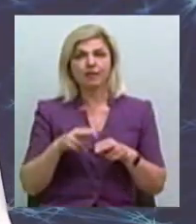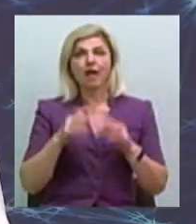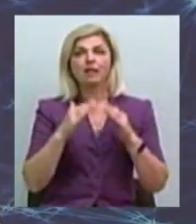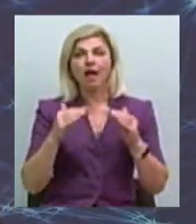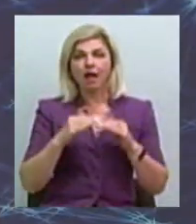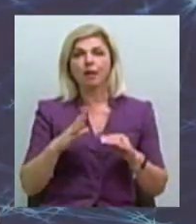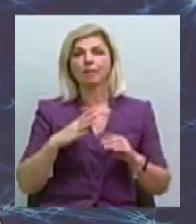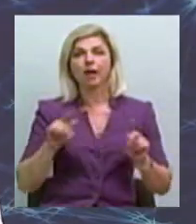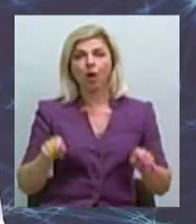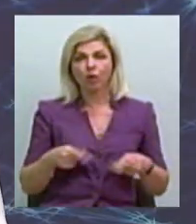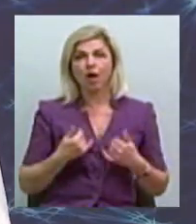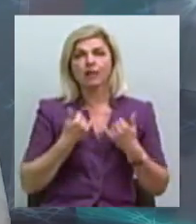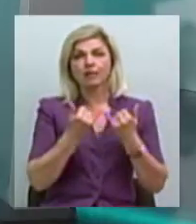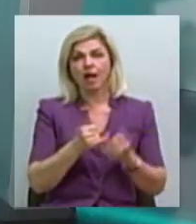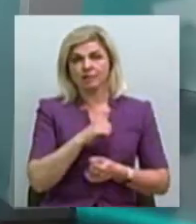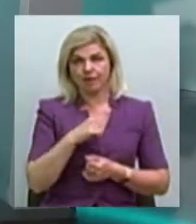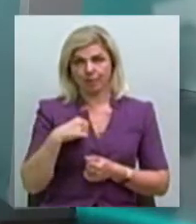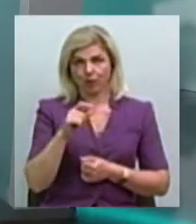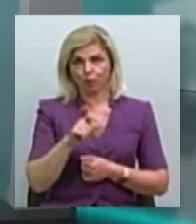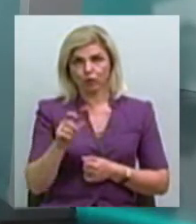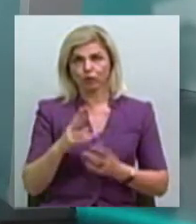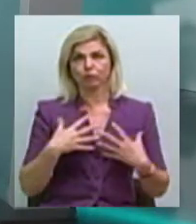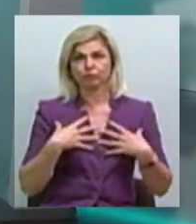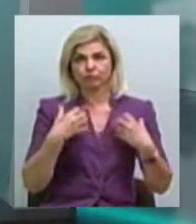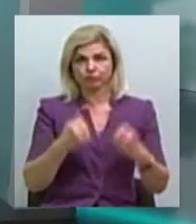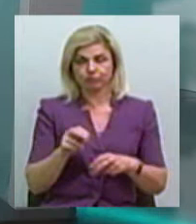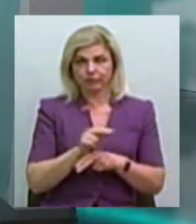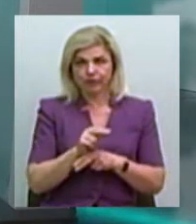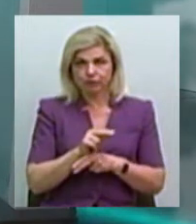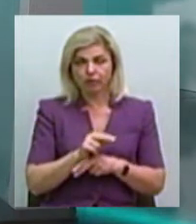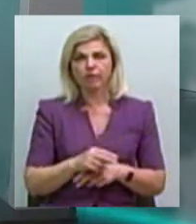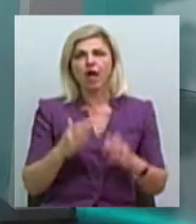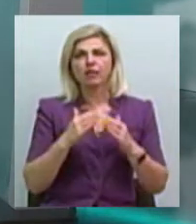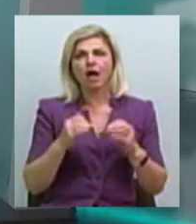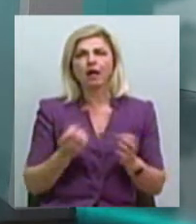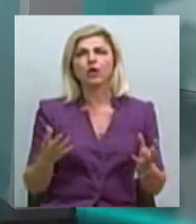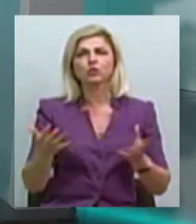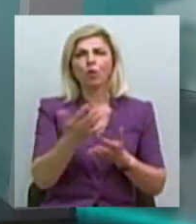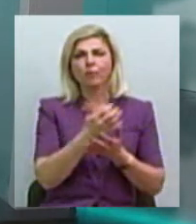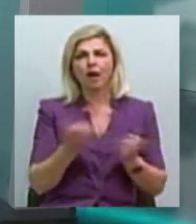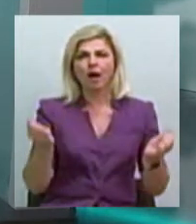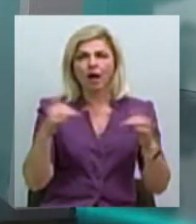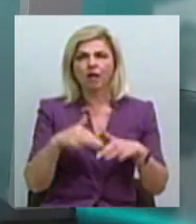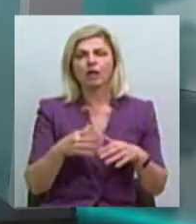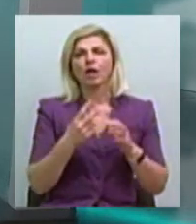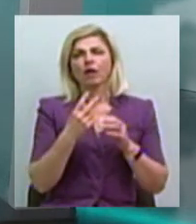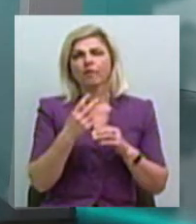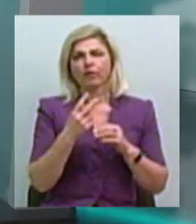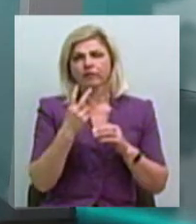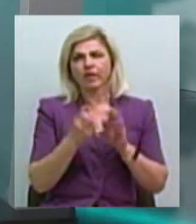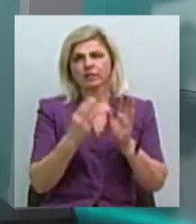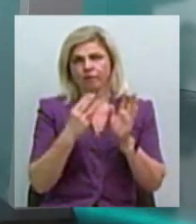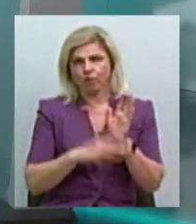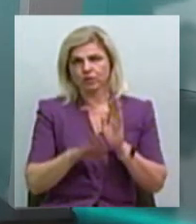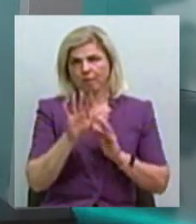для самих выздоравливающих. Сам лагерь собрал в себе более 280 человек, потому что 285,